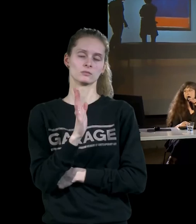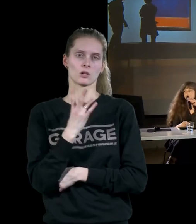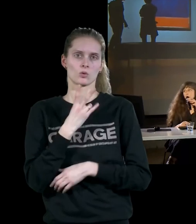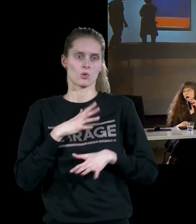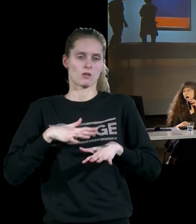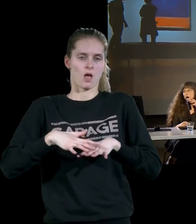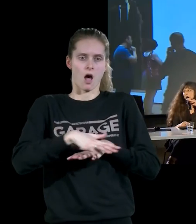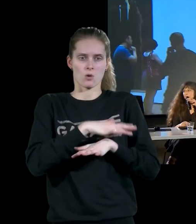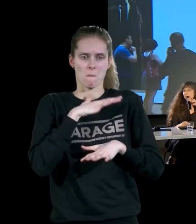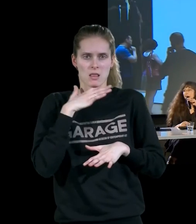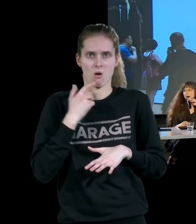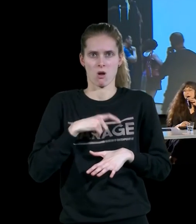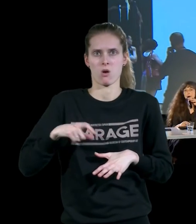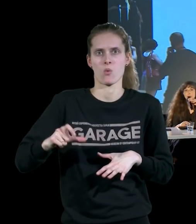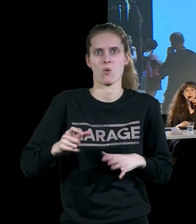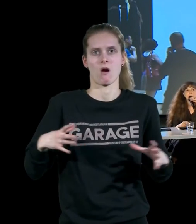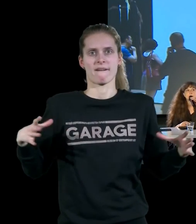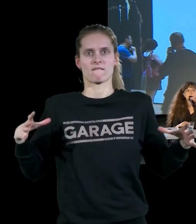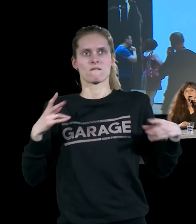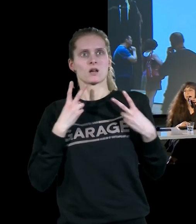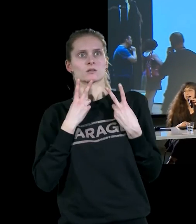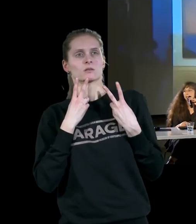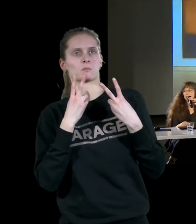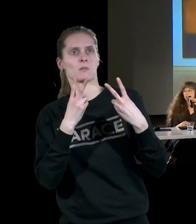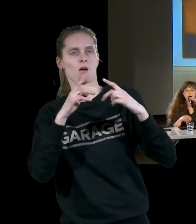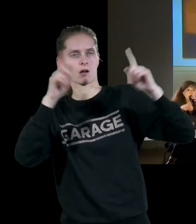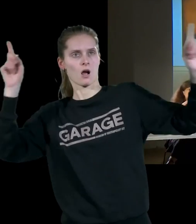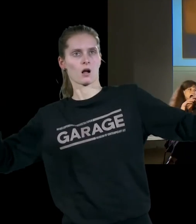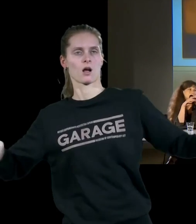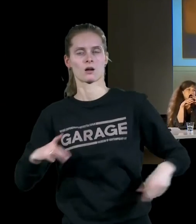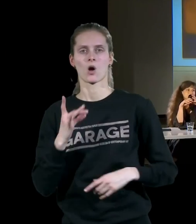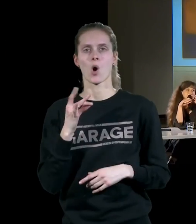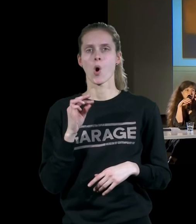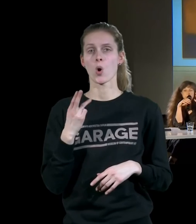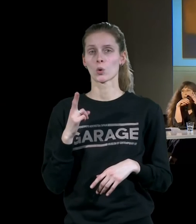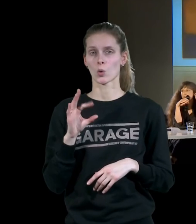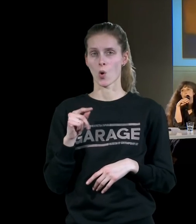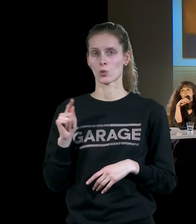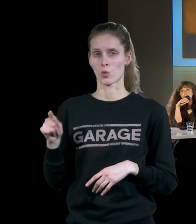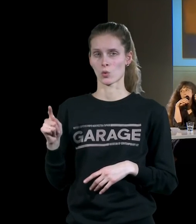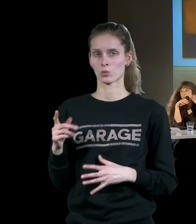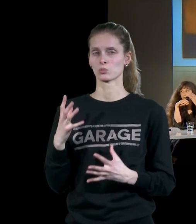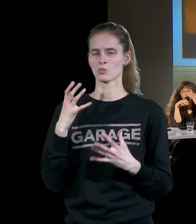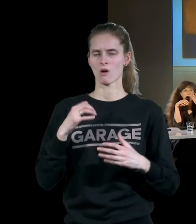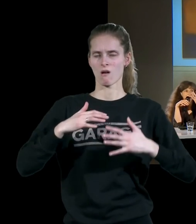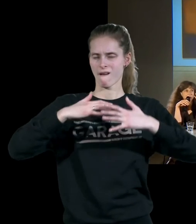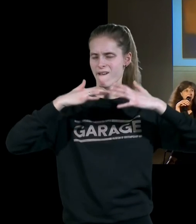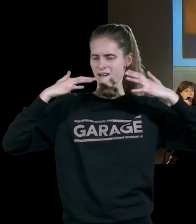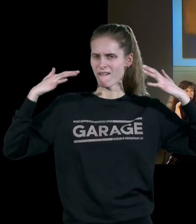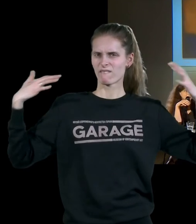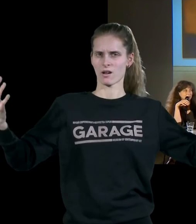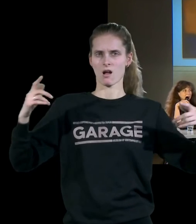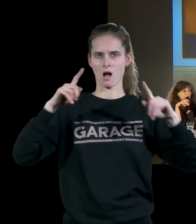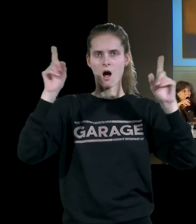толпа или смотрит общество. Для Ротко, как ни странно, огромные форматы его полотен, как вы видите, это